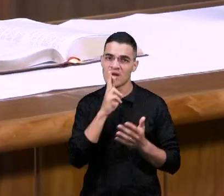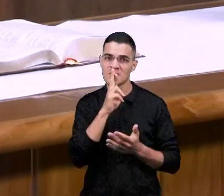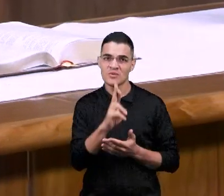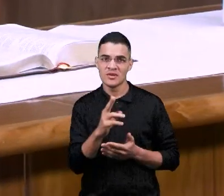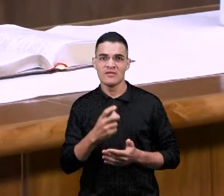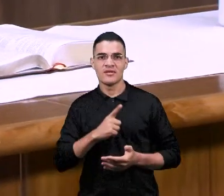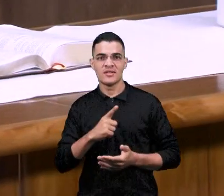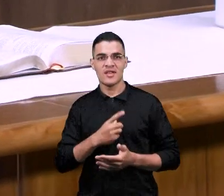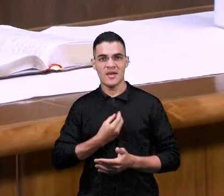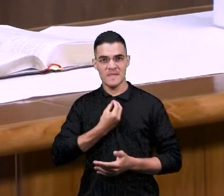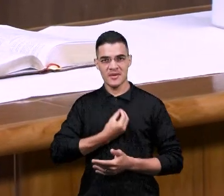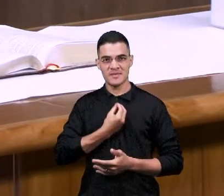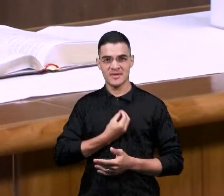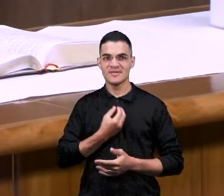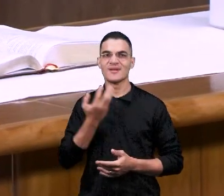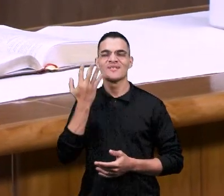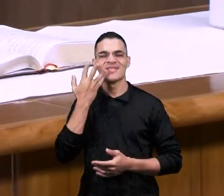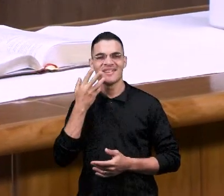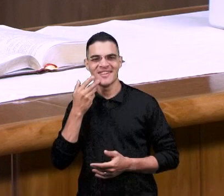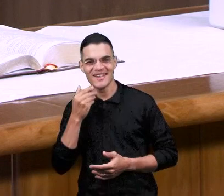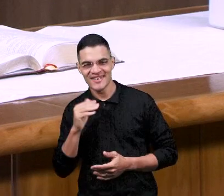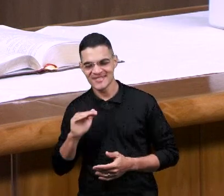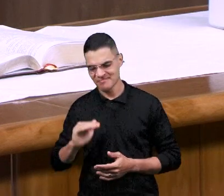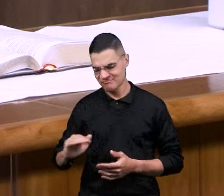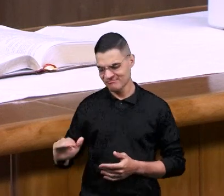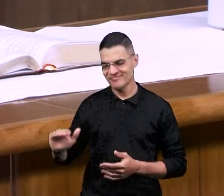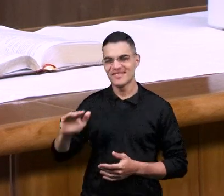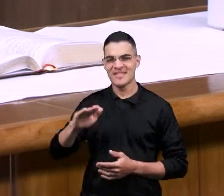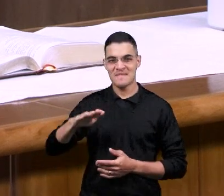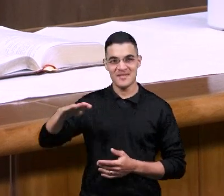très spéciale des enfants, intermédiaires et